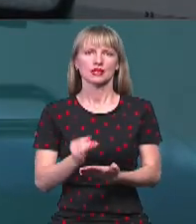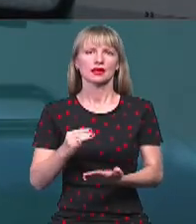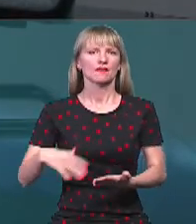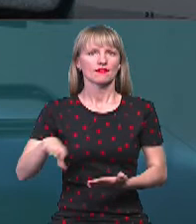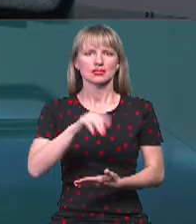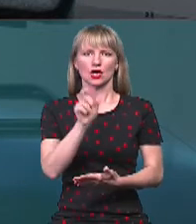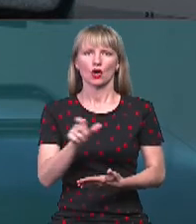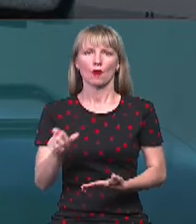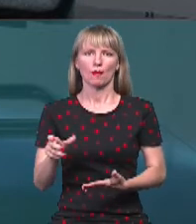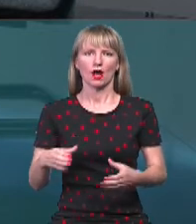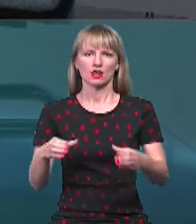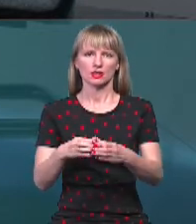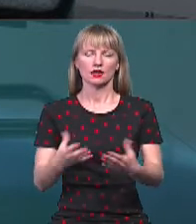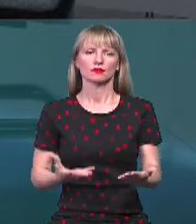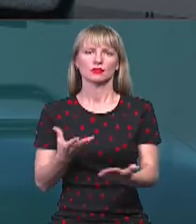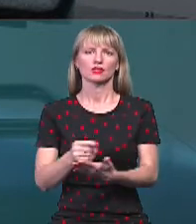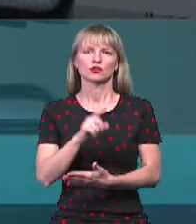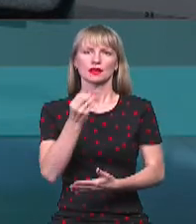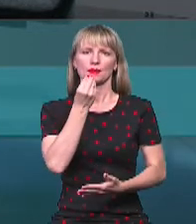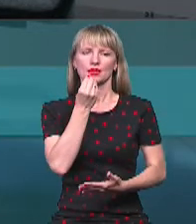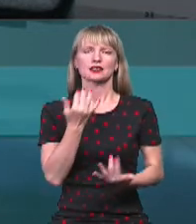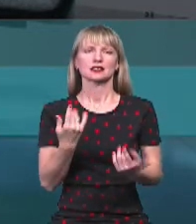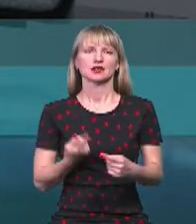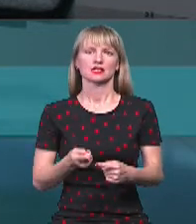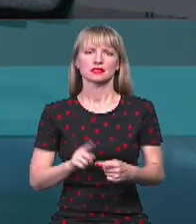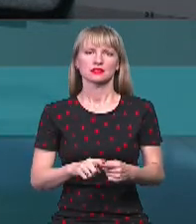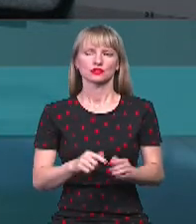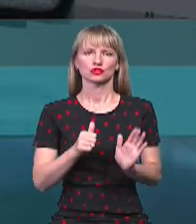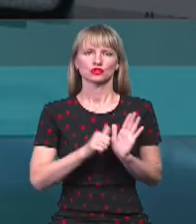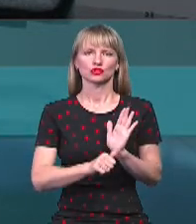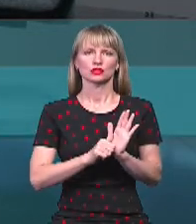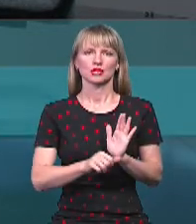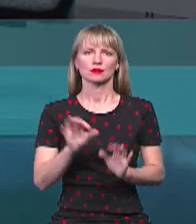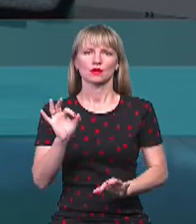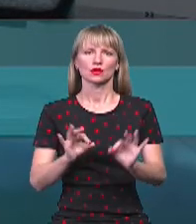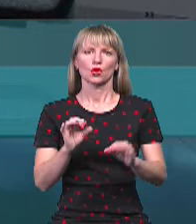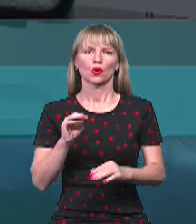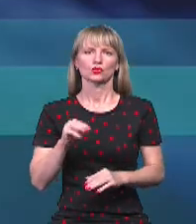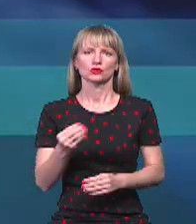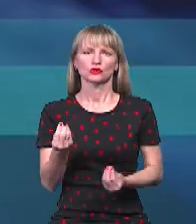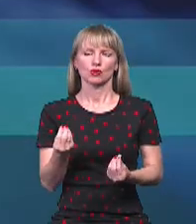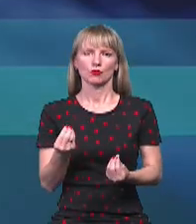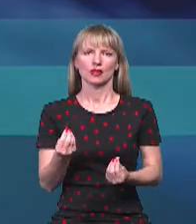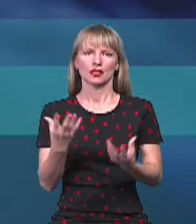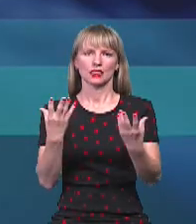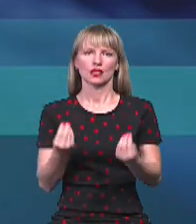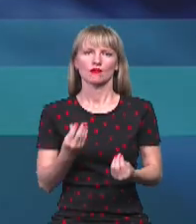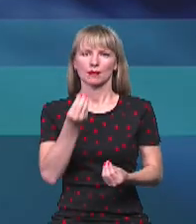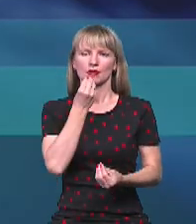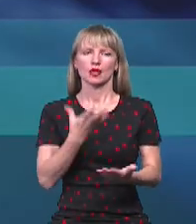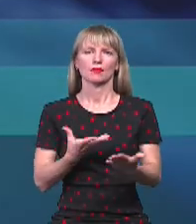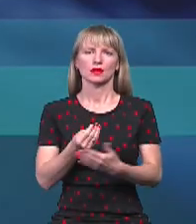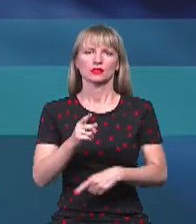вся громада сплачує за харчування. Скільки це на сьогодні? 60% від стоїмості дневного питання